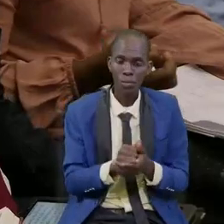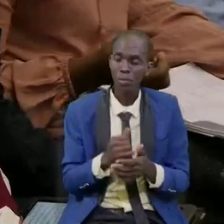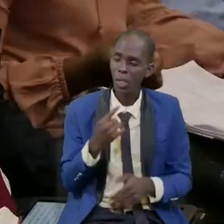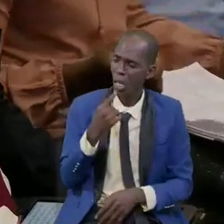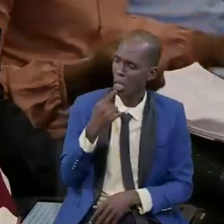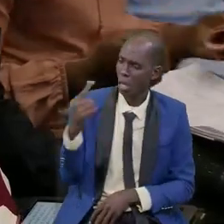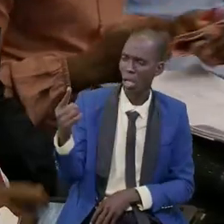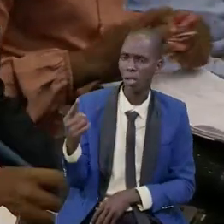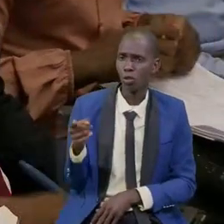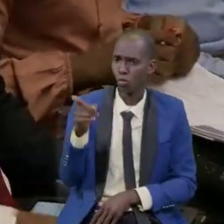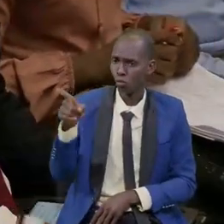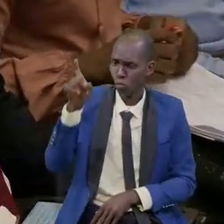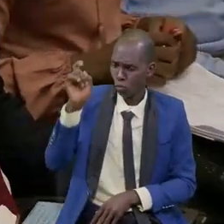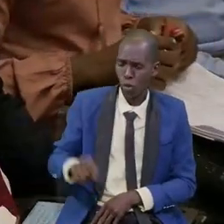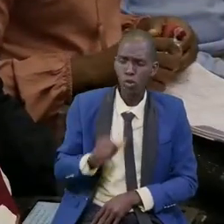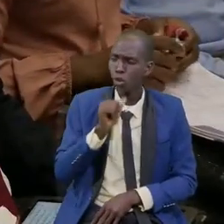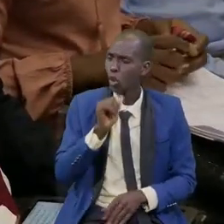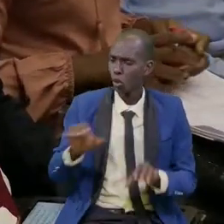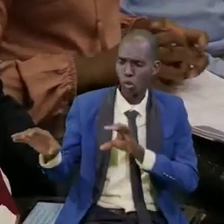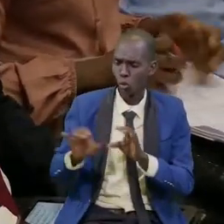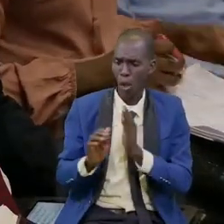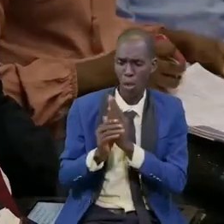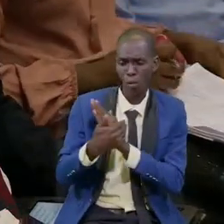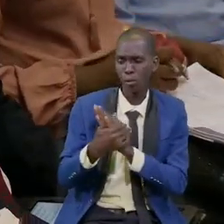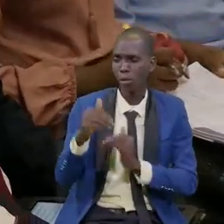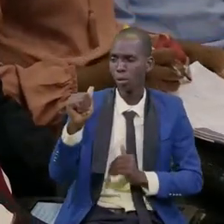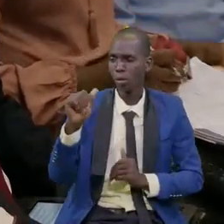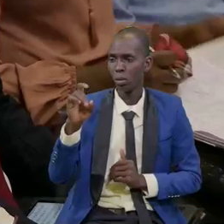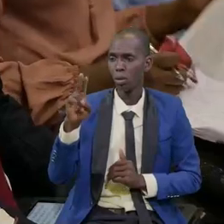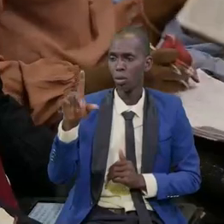qui dis de ne pas commettre d'adultère,